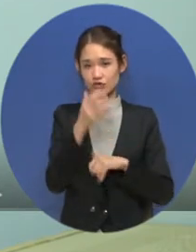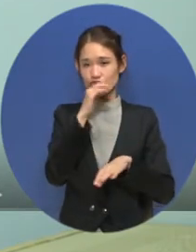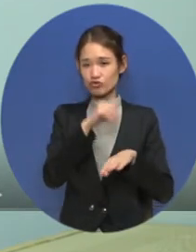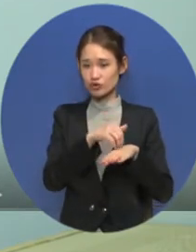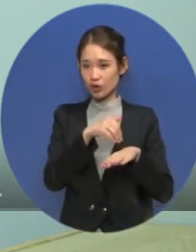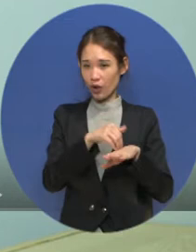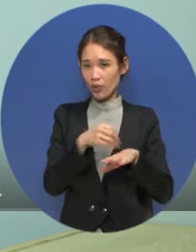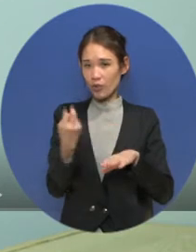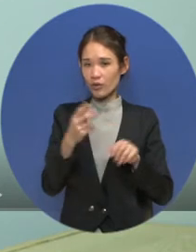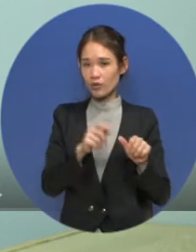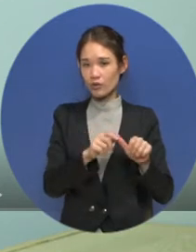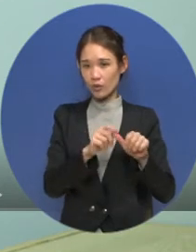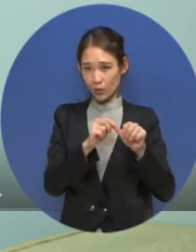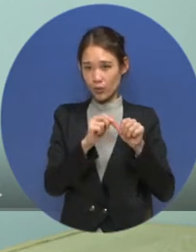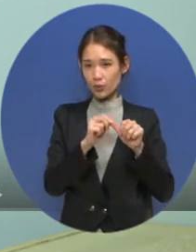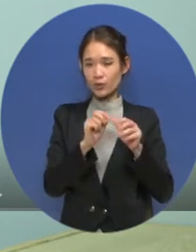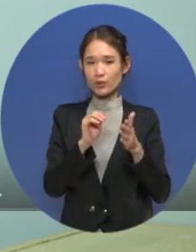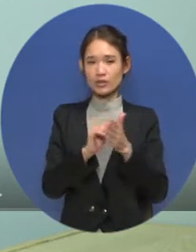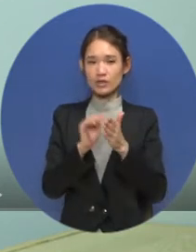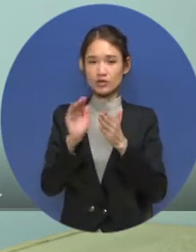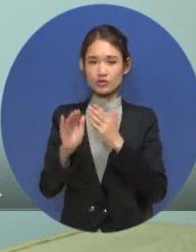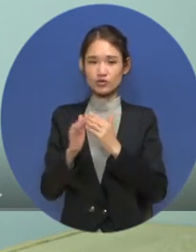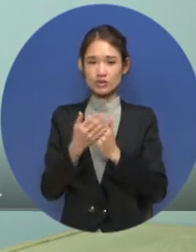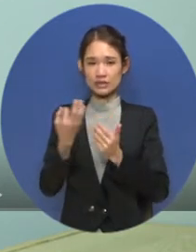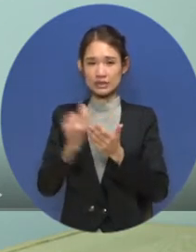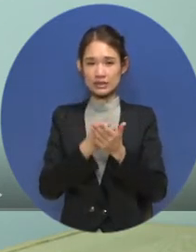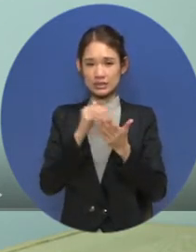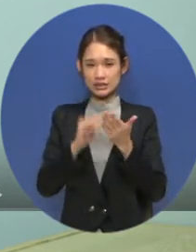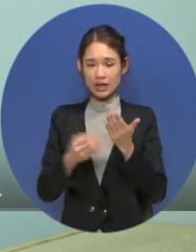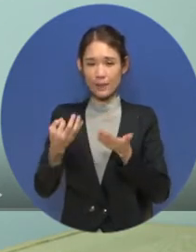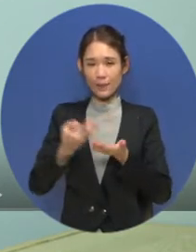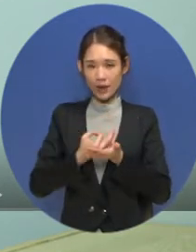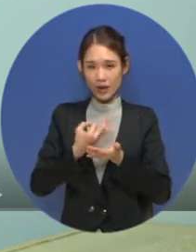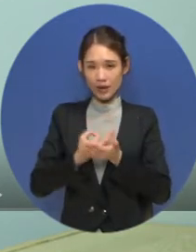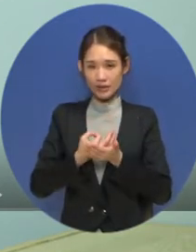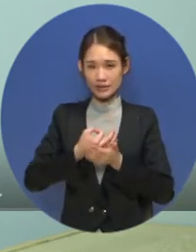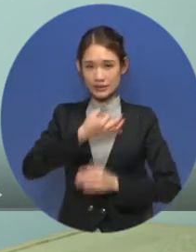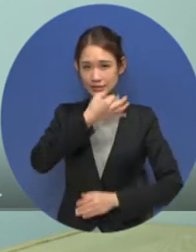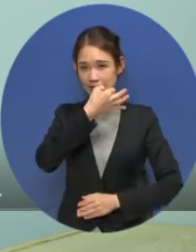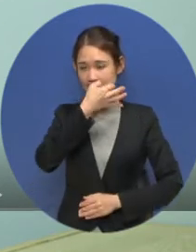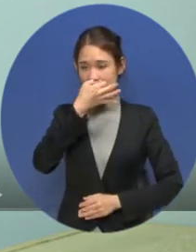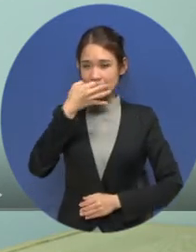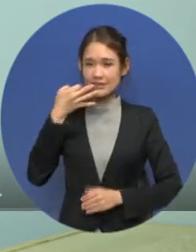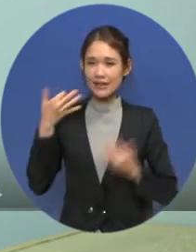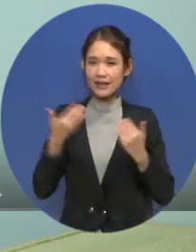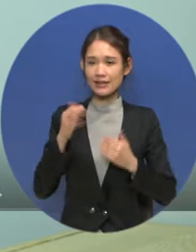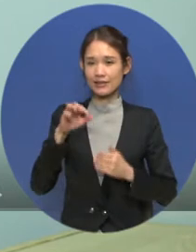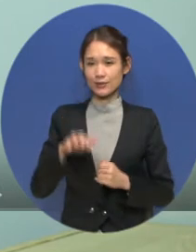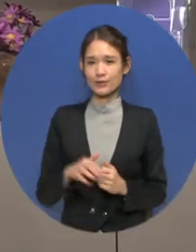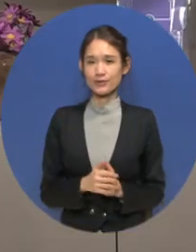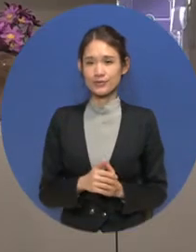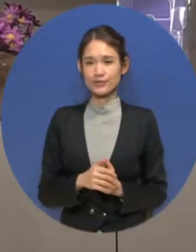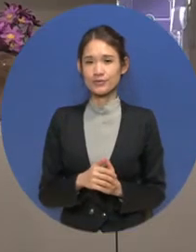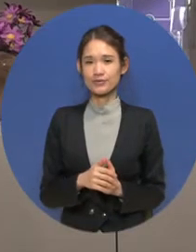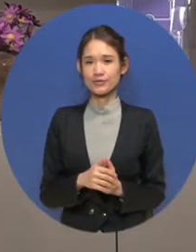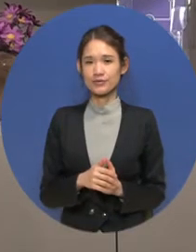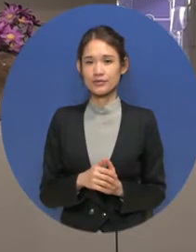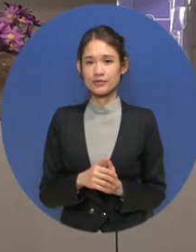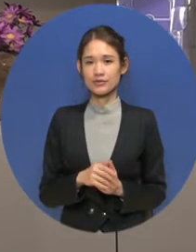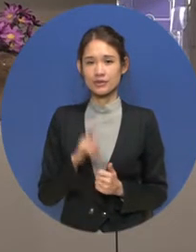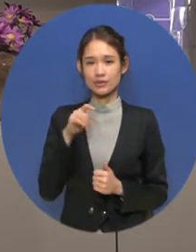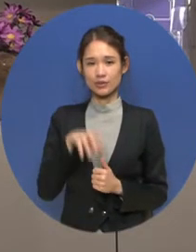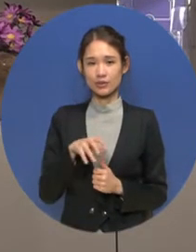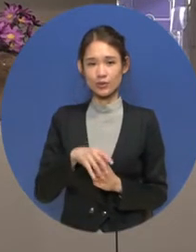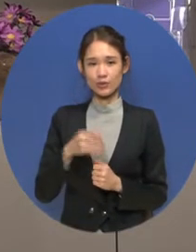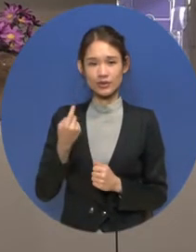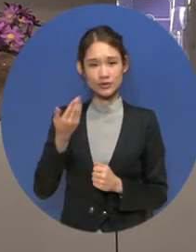훈련뿐이 아니고 고용이 되어서 최저시급을 받으면서 신나게 일하는 곳입니다. 이 차오름 되게